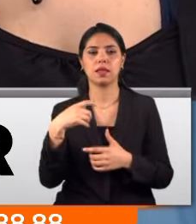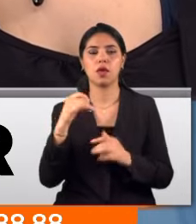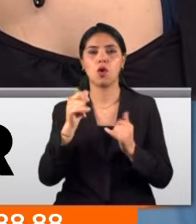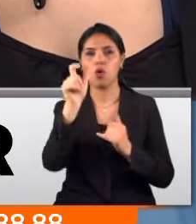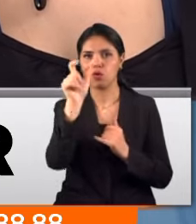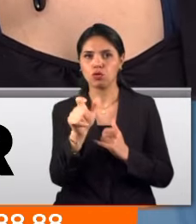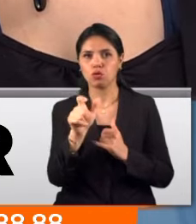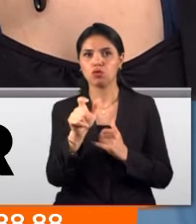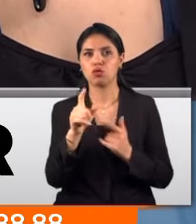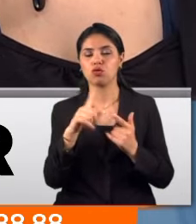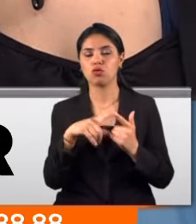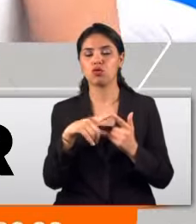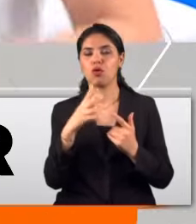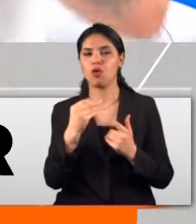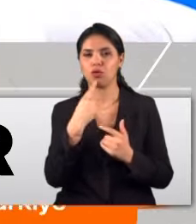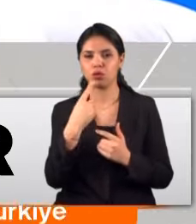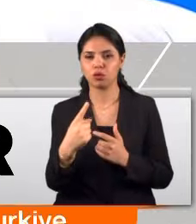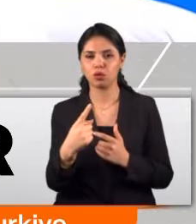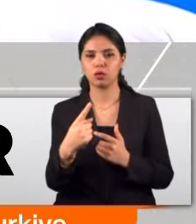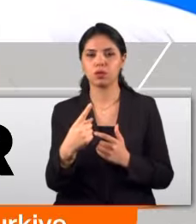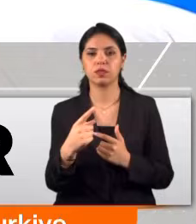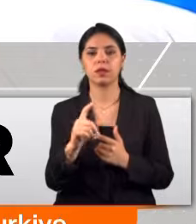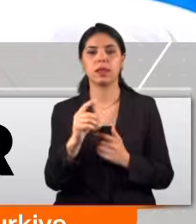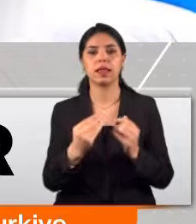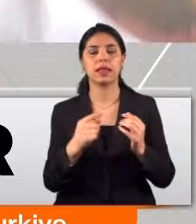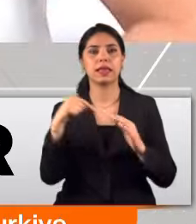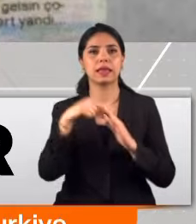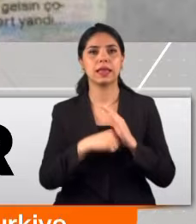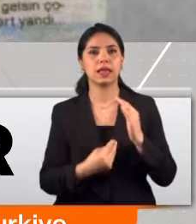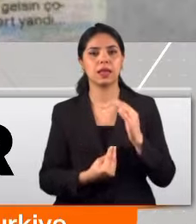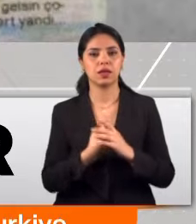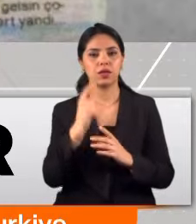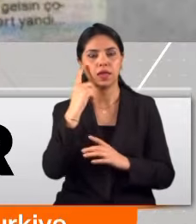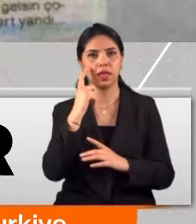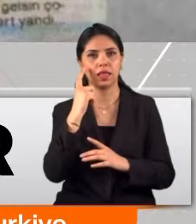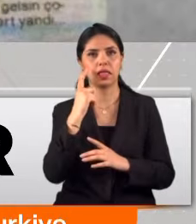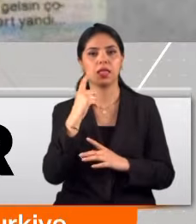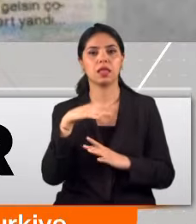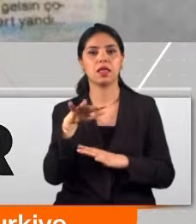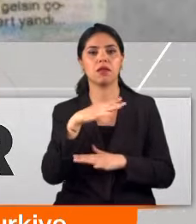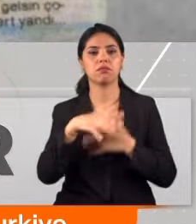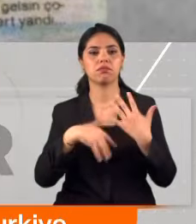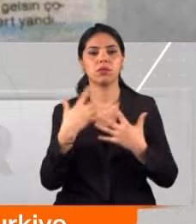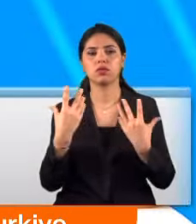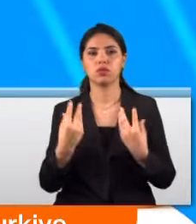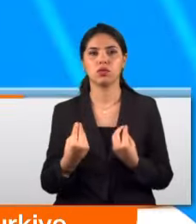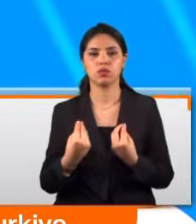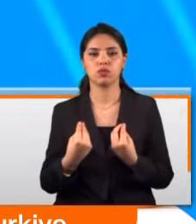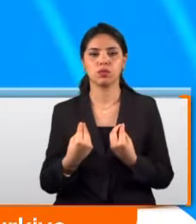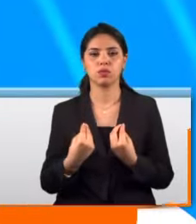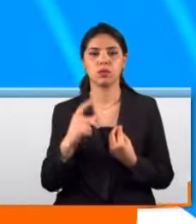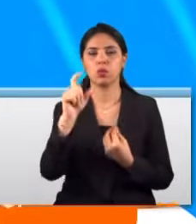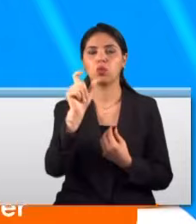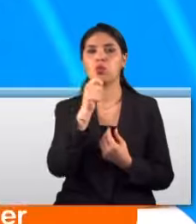olandan söylemişti. Ortaya çıkan her detay, her bir iddia olayı daha da karmaşık hale getiriyordu. Uğur